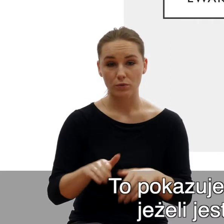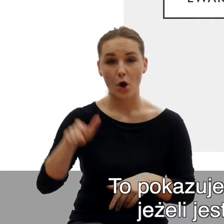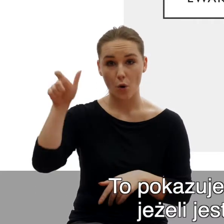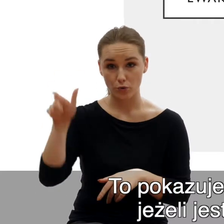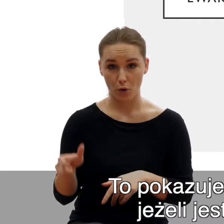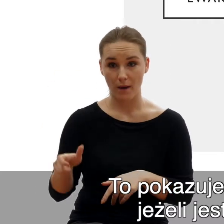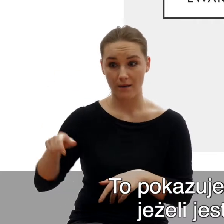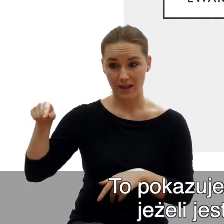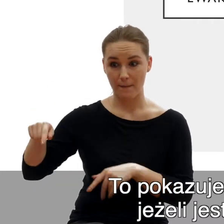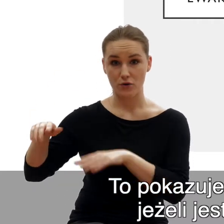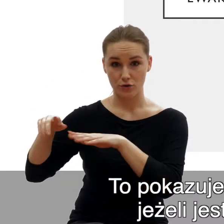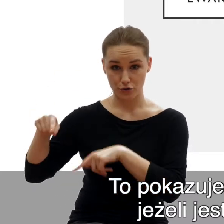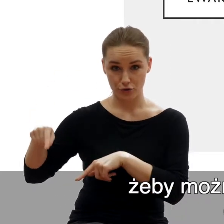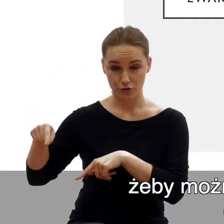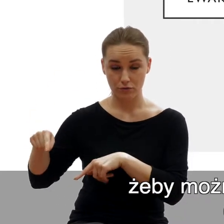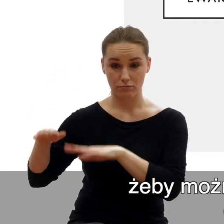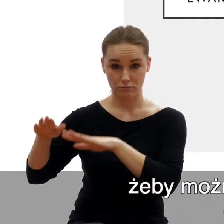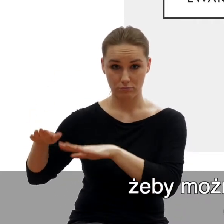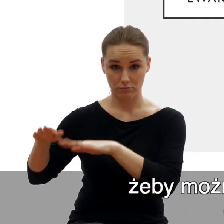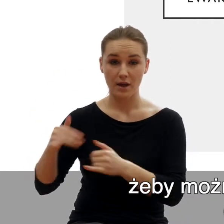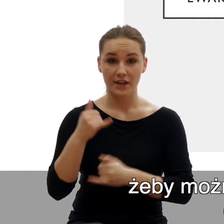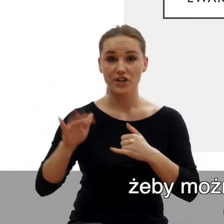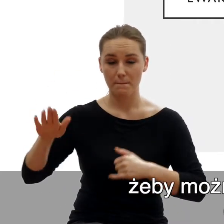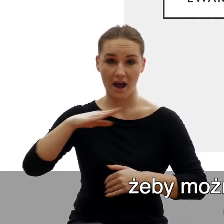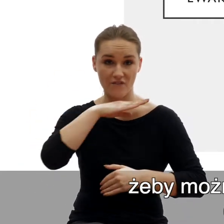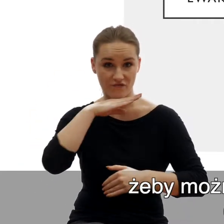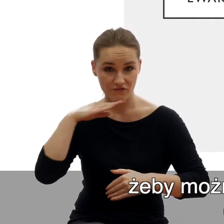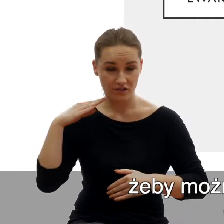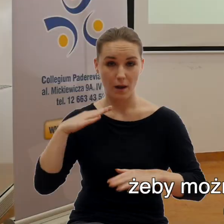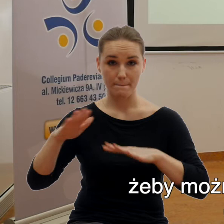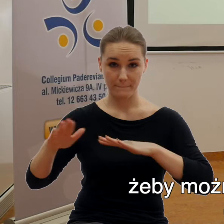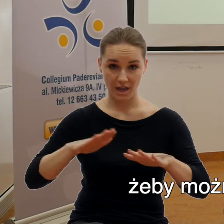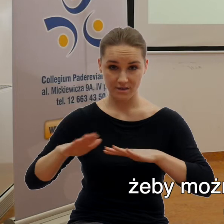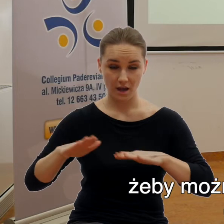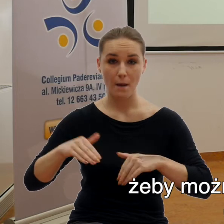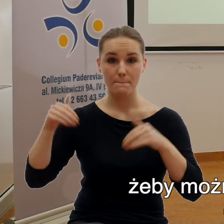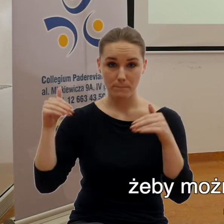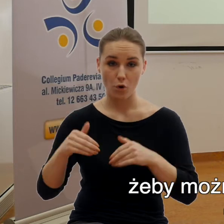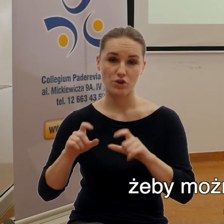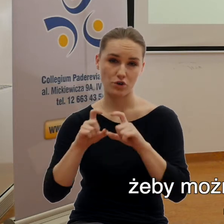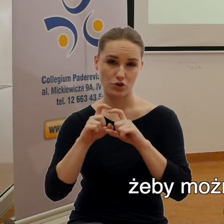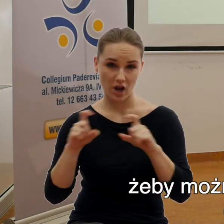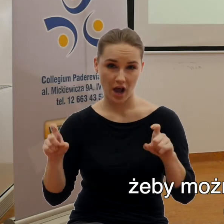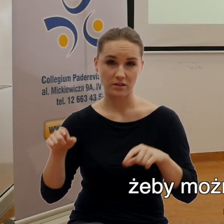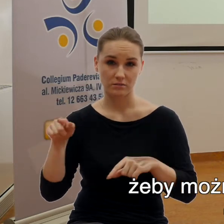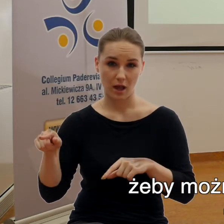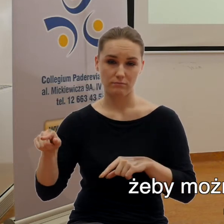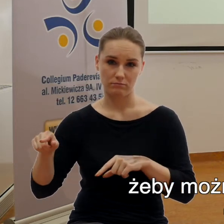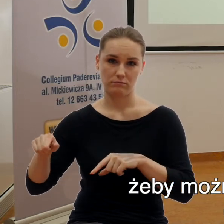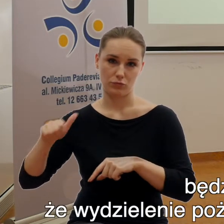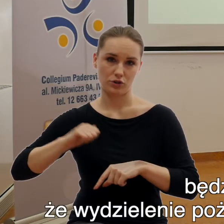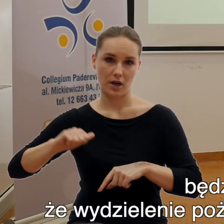jest tam odpowiednia ilość miejsca na to, żeby można było przez jakiś czas zatrzymać się, oczekiwać na dalszą